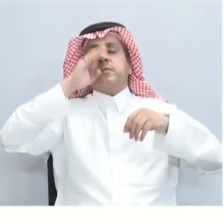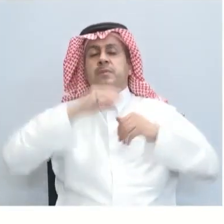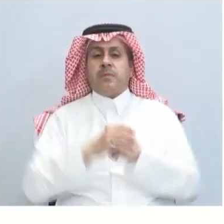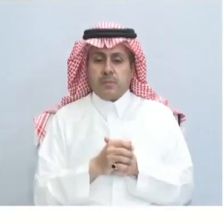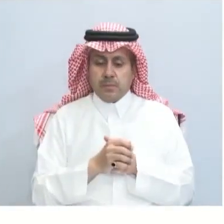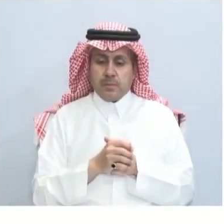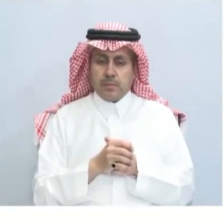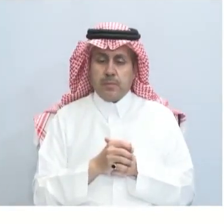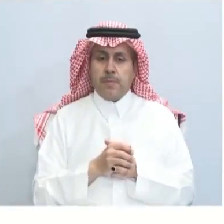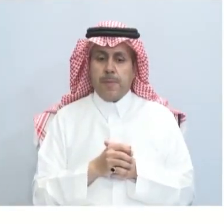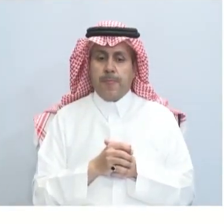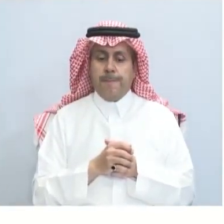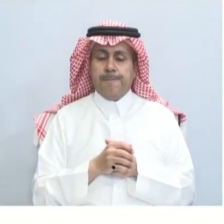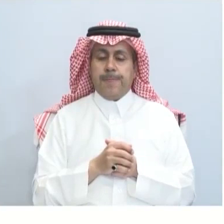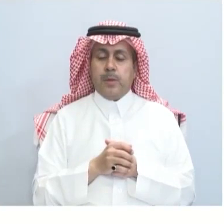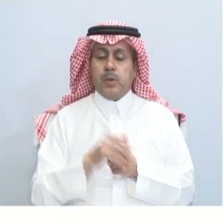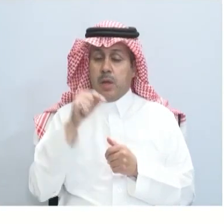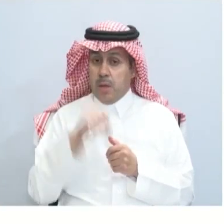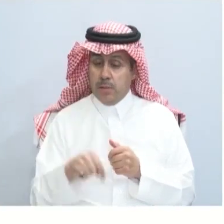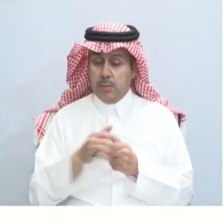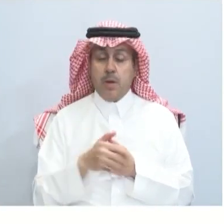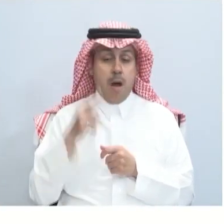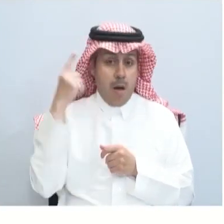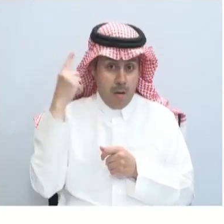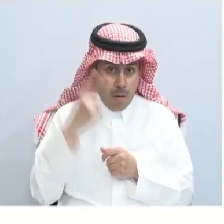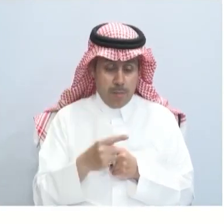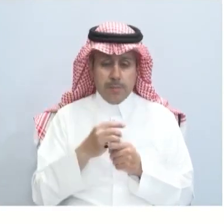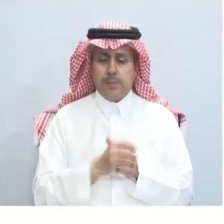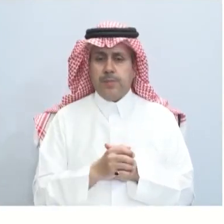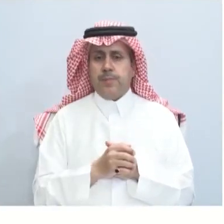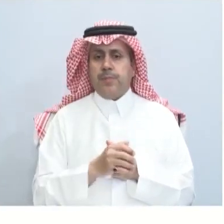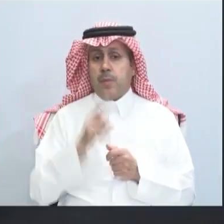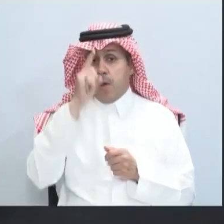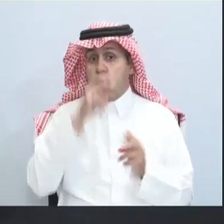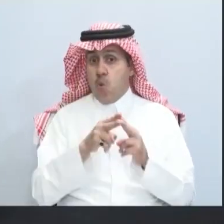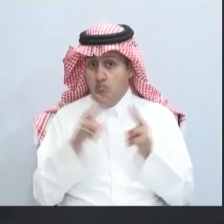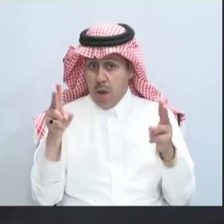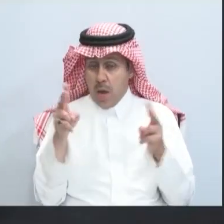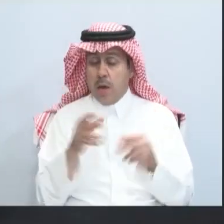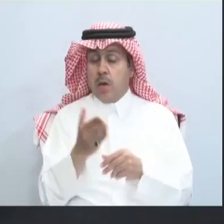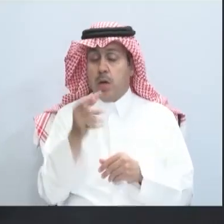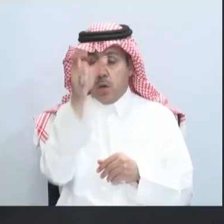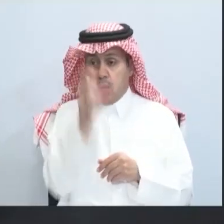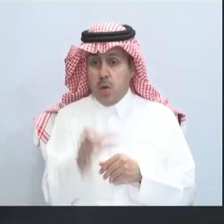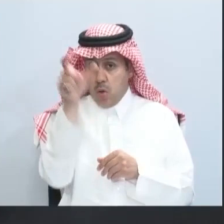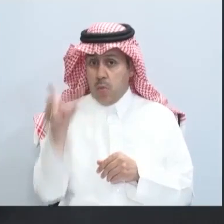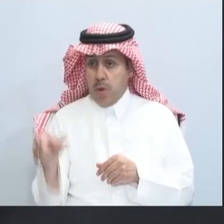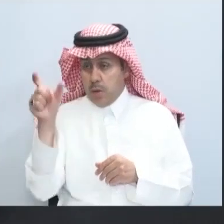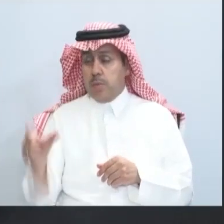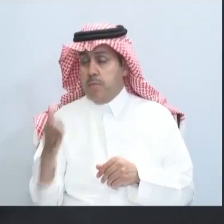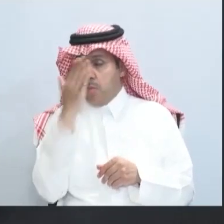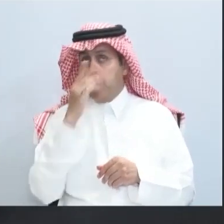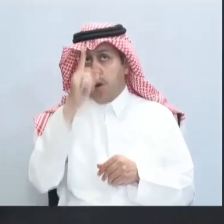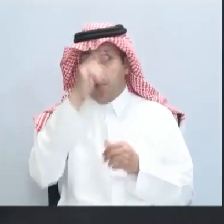عباده وان كان ذلك الامر محرما في باد الامر لكن الله جل وعلا يبين لعباده انه قد خفف